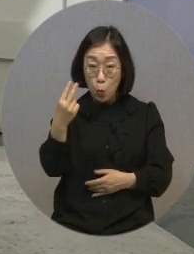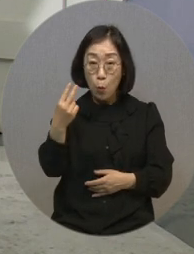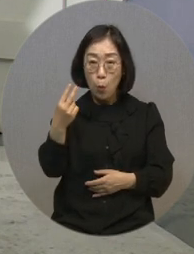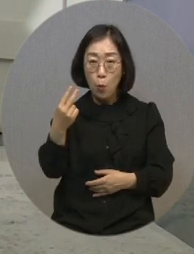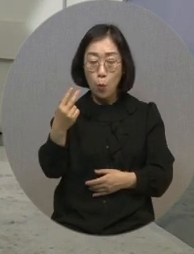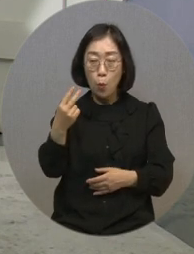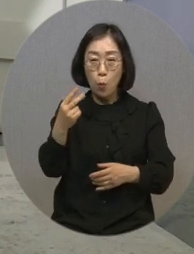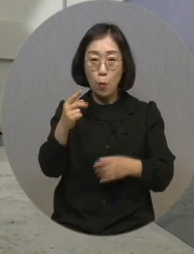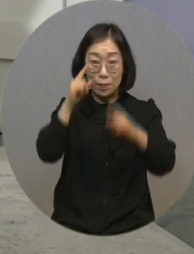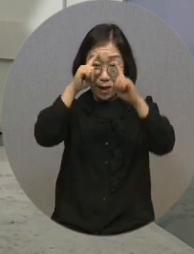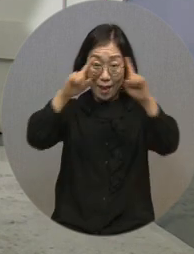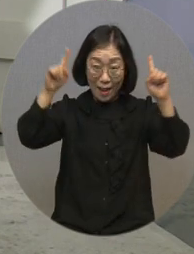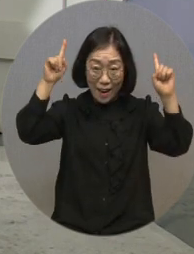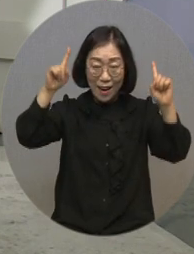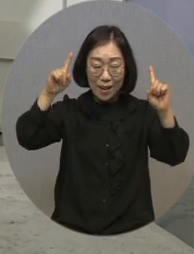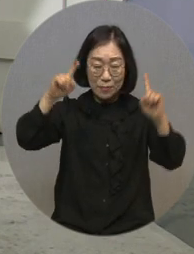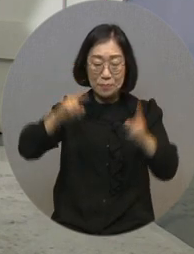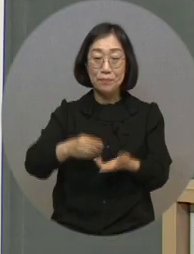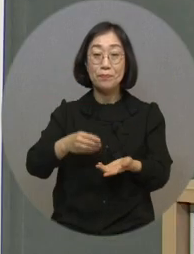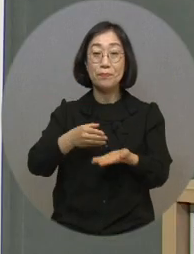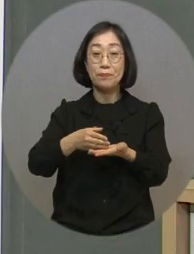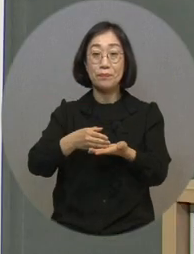해서 2학년까지